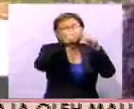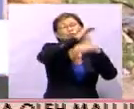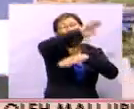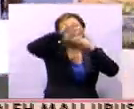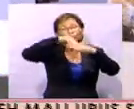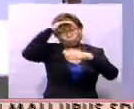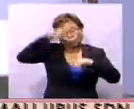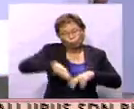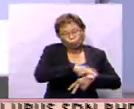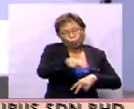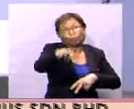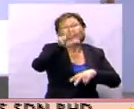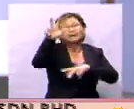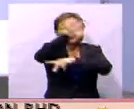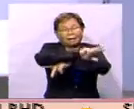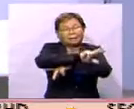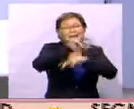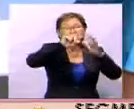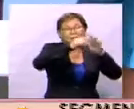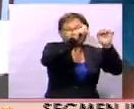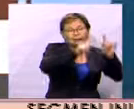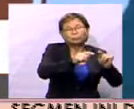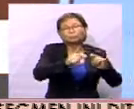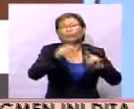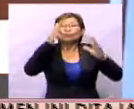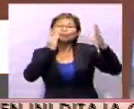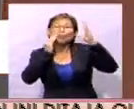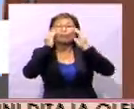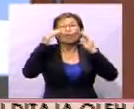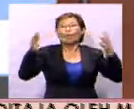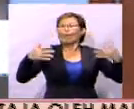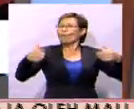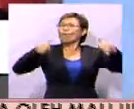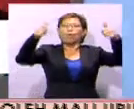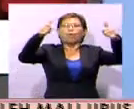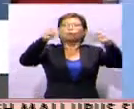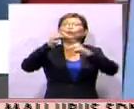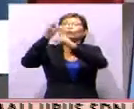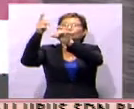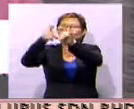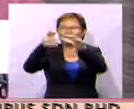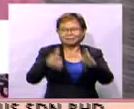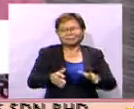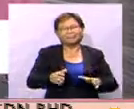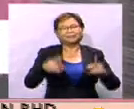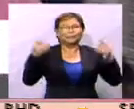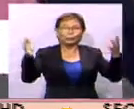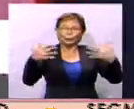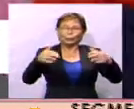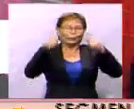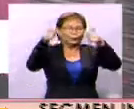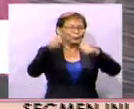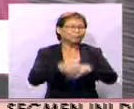selama 3 hari bermula Sabtu lalu memberi pengalaman dan sambutan yang menggalakkan terutama kepada peserta konvoi. Inilah salah